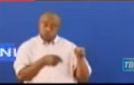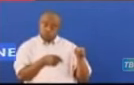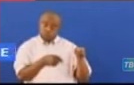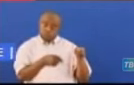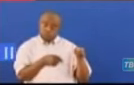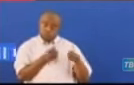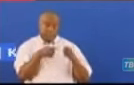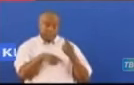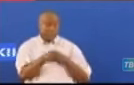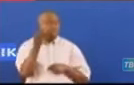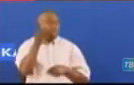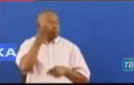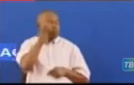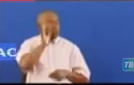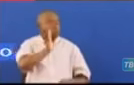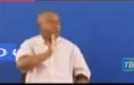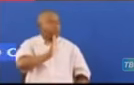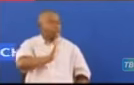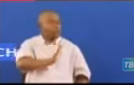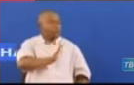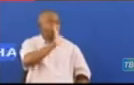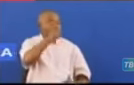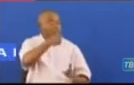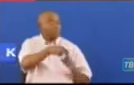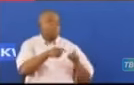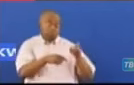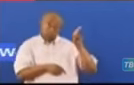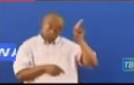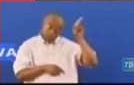katika mahubiri yake niliyosikia aliyotoa kule kanisani,